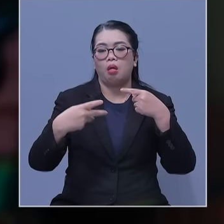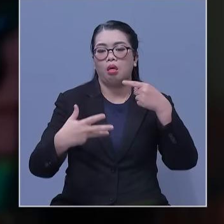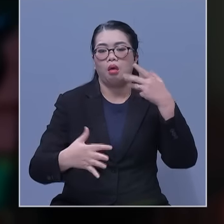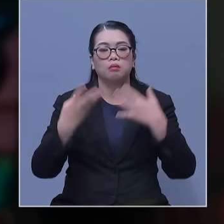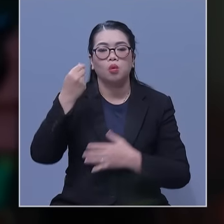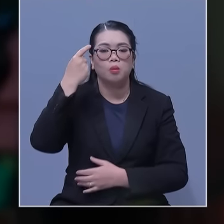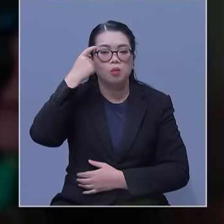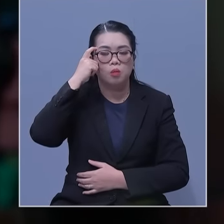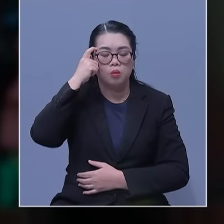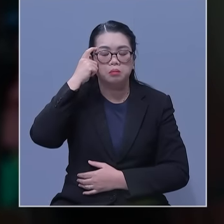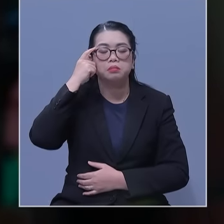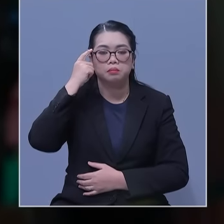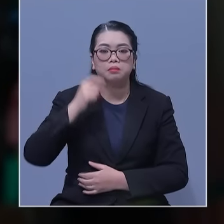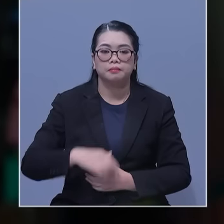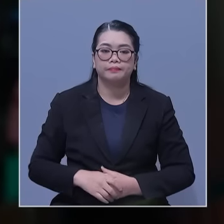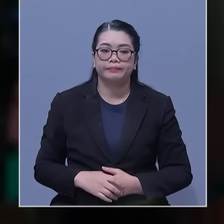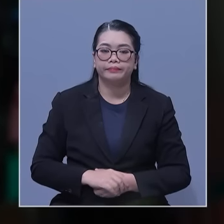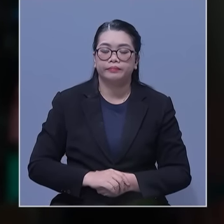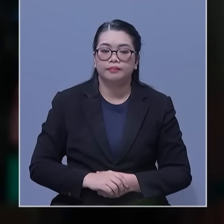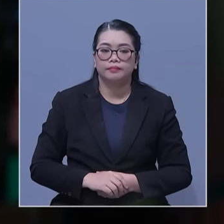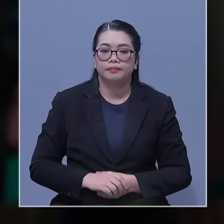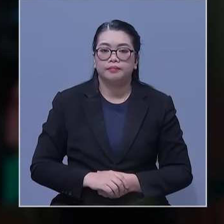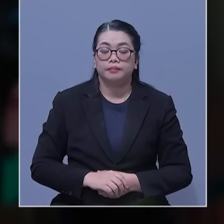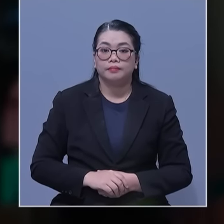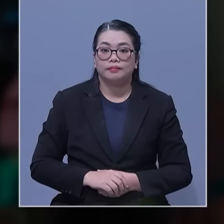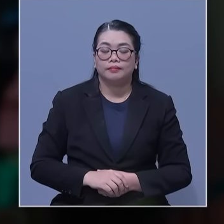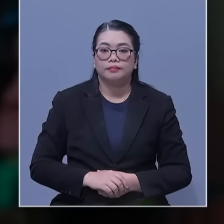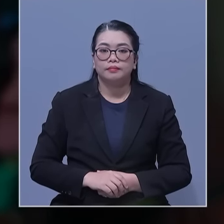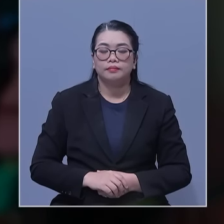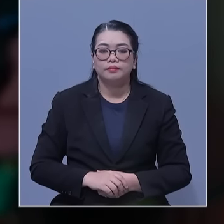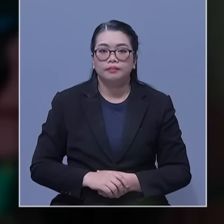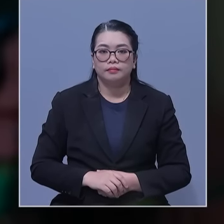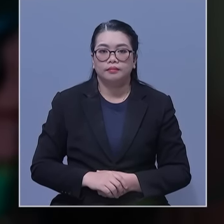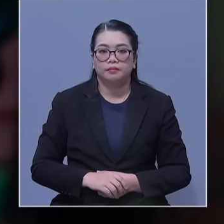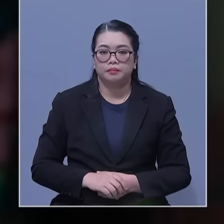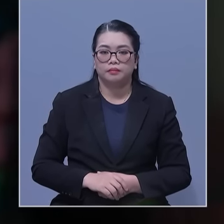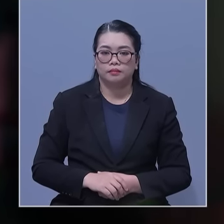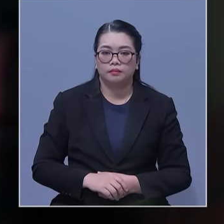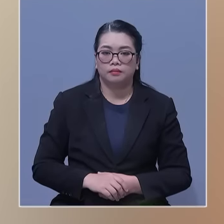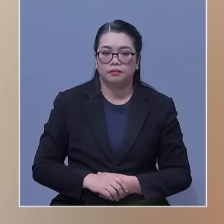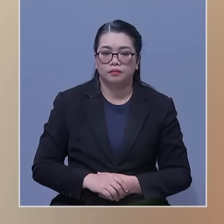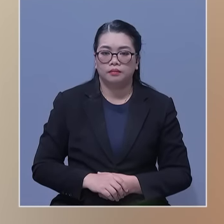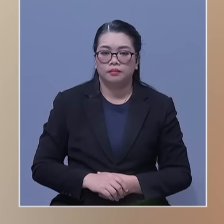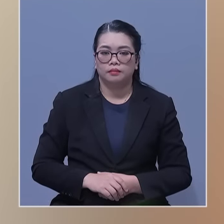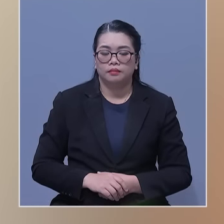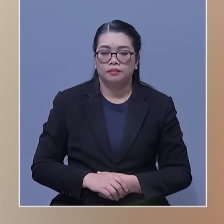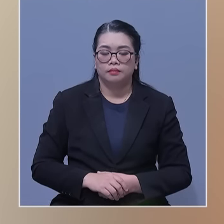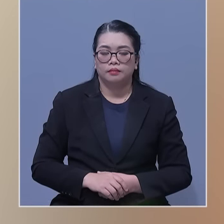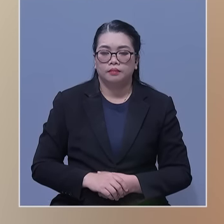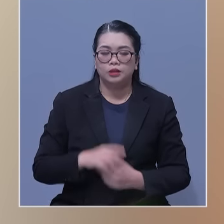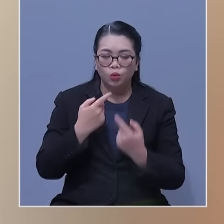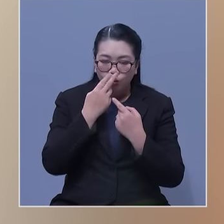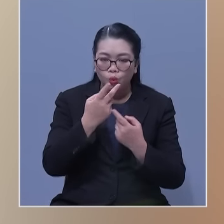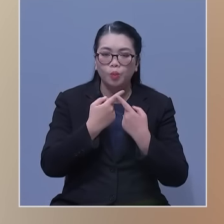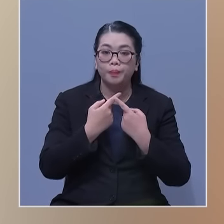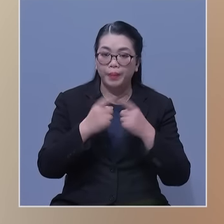อืครับแล้วทีนี้ตอนที่เราเห็นก็คือร่างกายแกเาภาพแกกกนนะพี่คือแกแตกต่างไปจากเดิมที่เจอครั้งล่าสุดหรือว่า